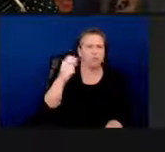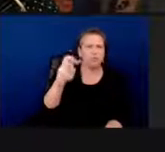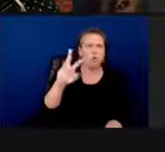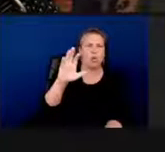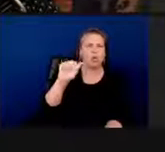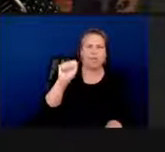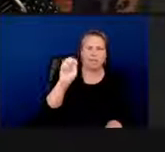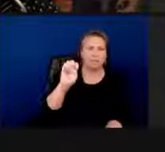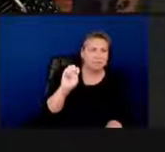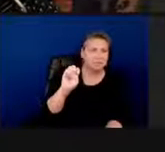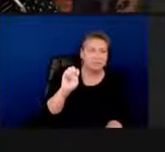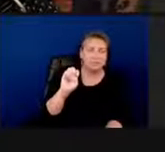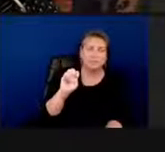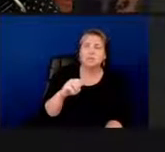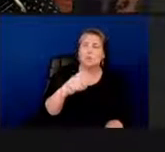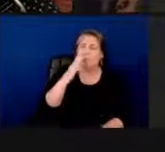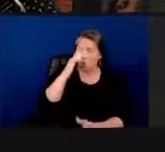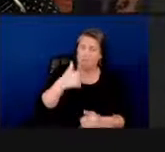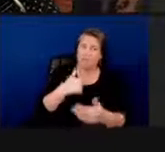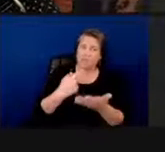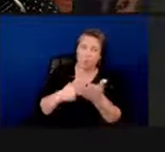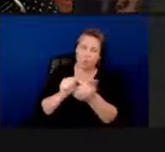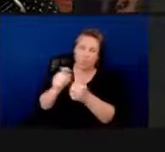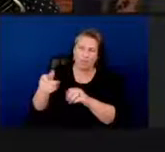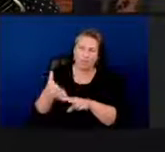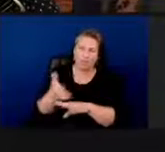مدراء المدارس المتوسطة،